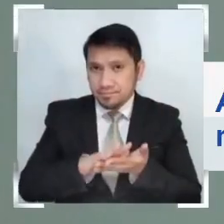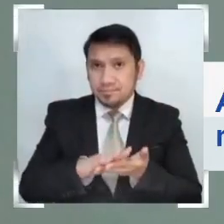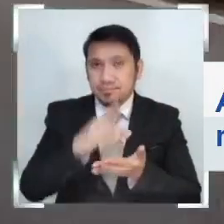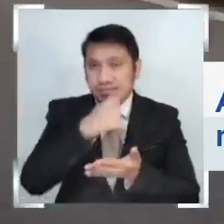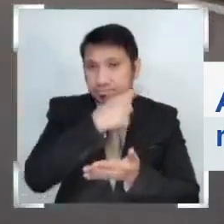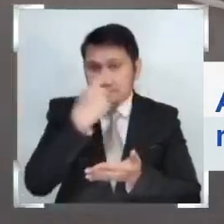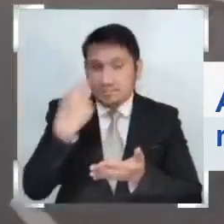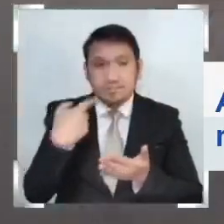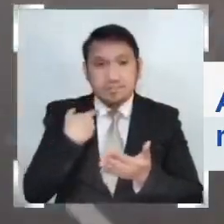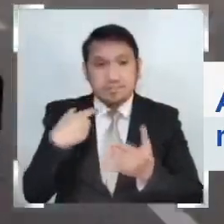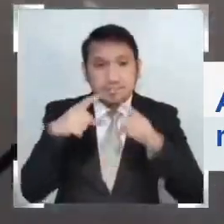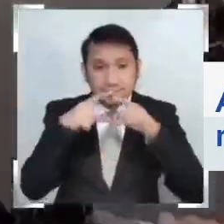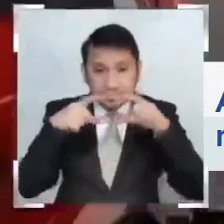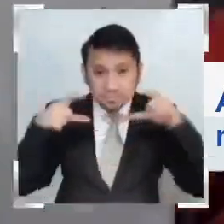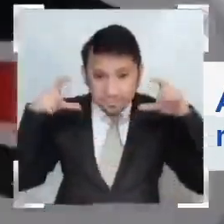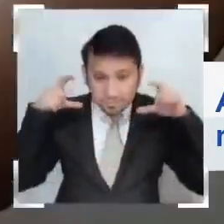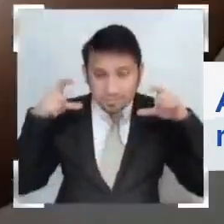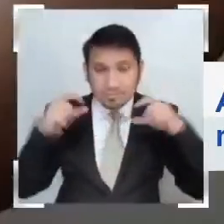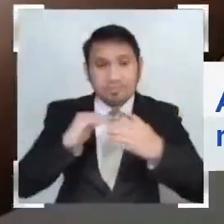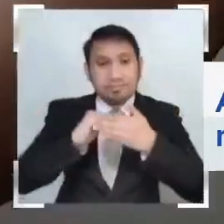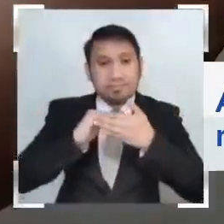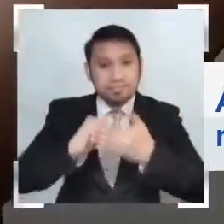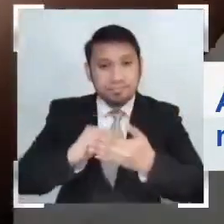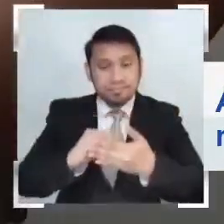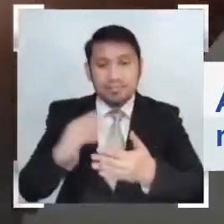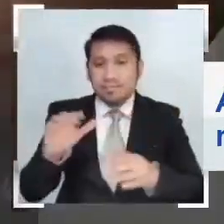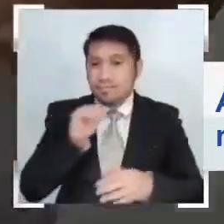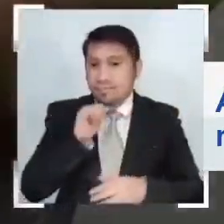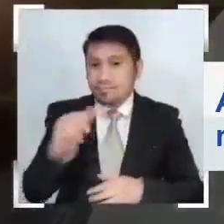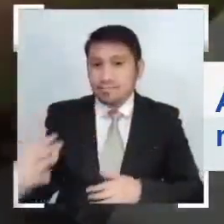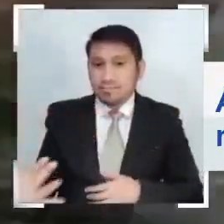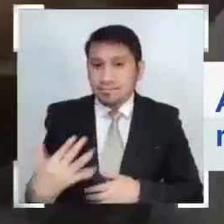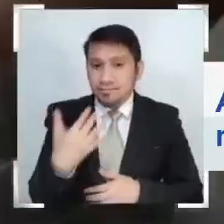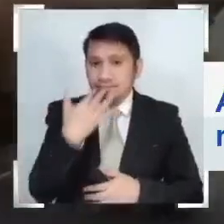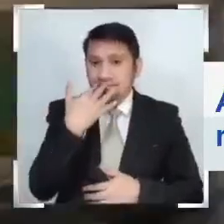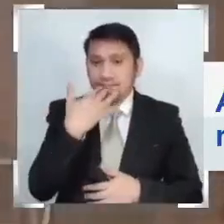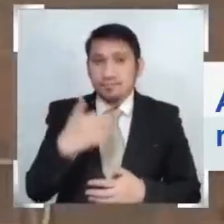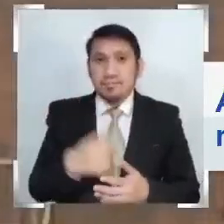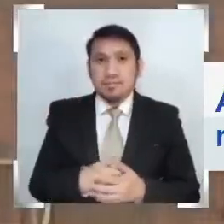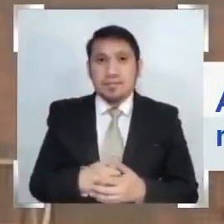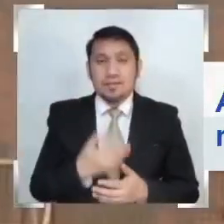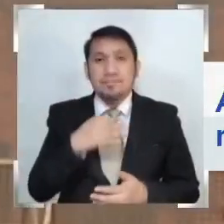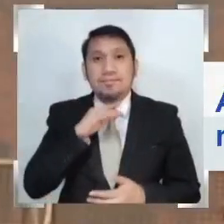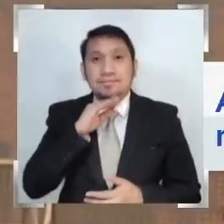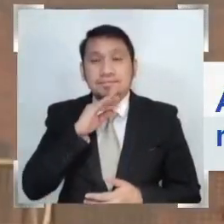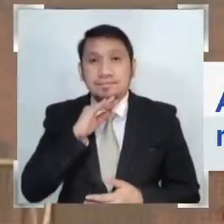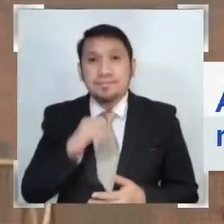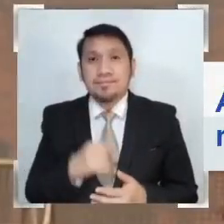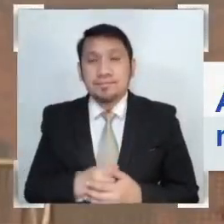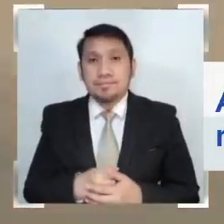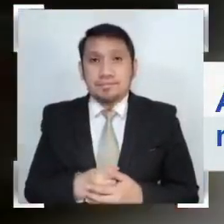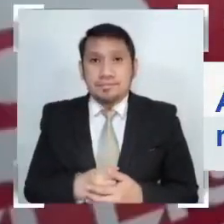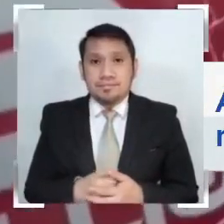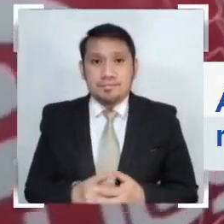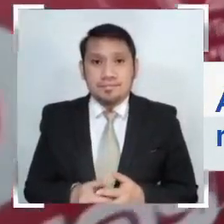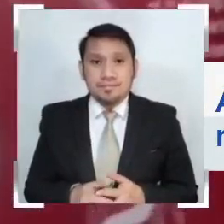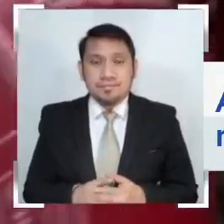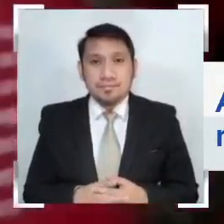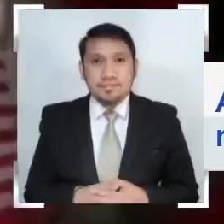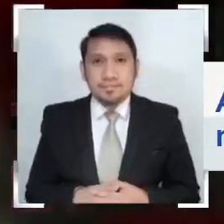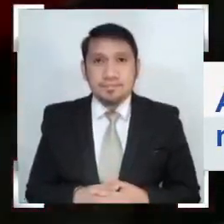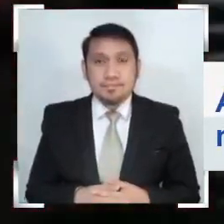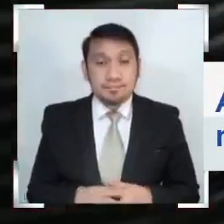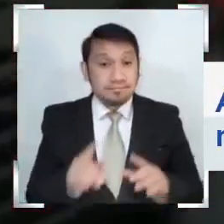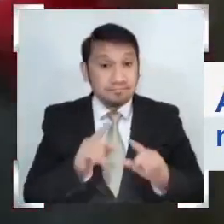likod ng helmet na makatutulong para hindi malanghap ang mahigit 80% ng pollutants sa paligid ng gumagamit nito. Yun nga lang,